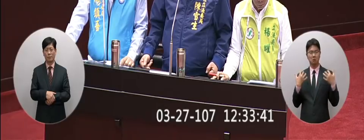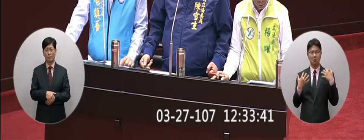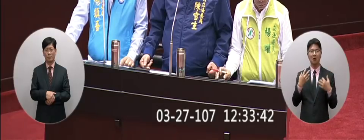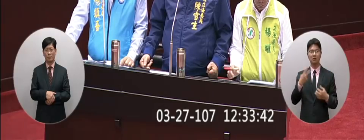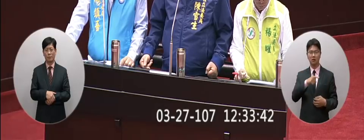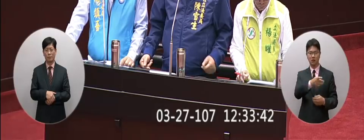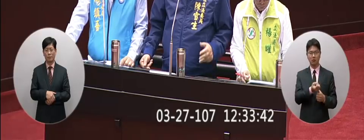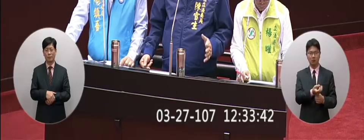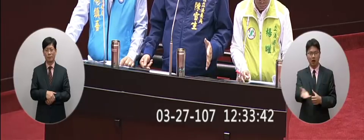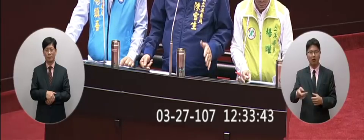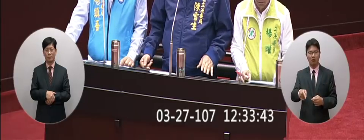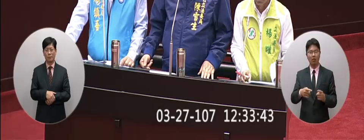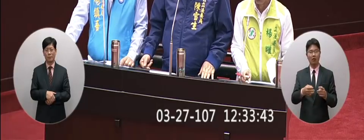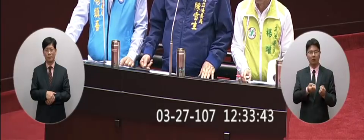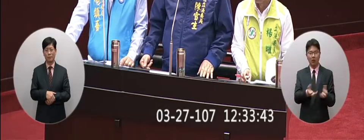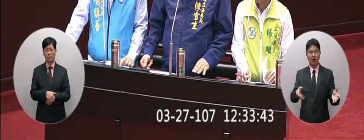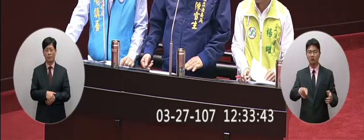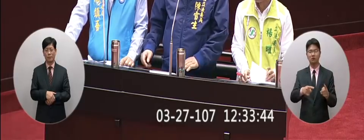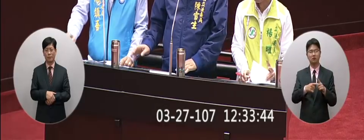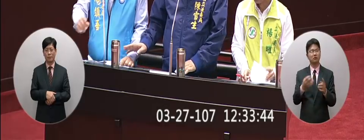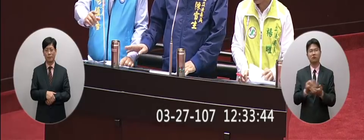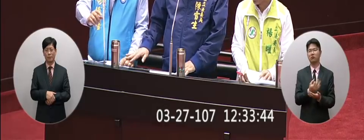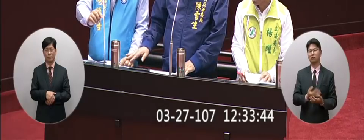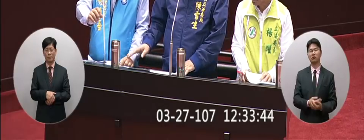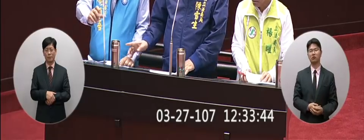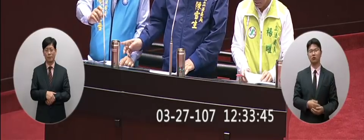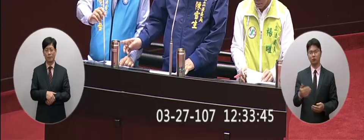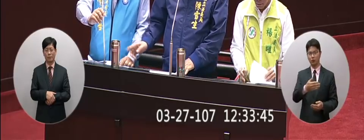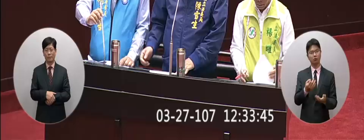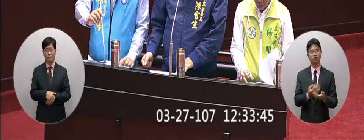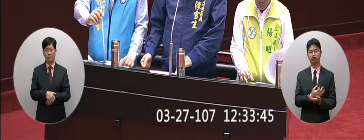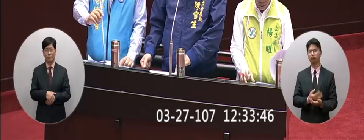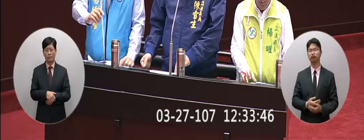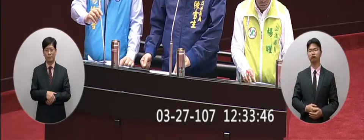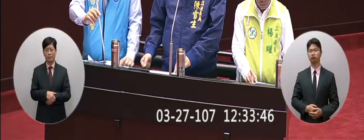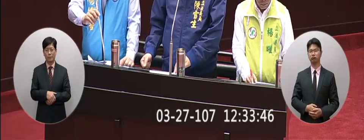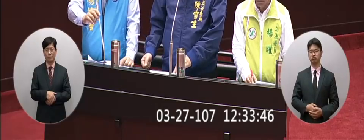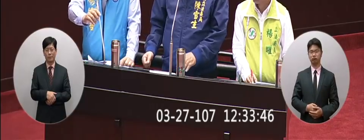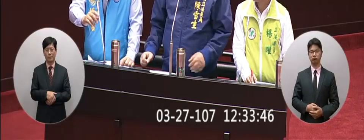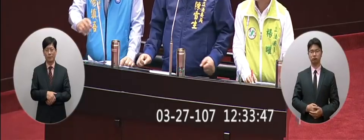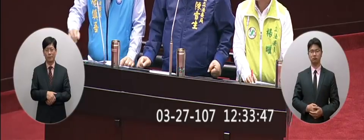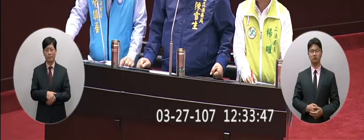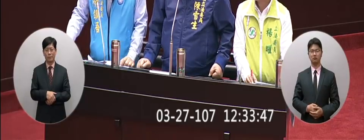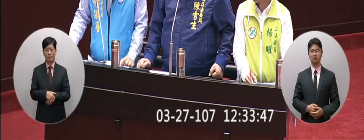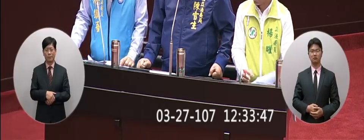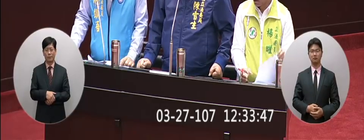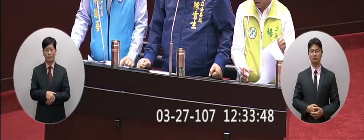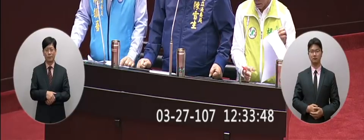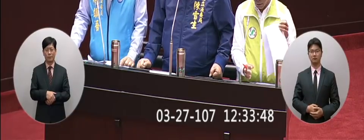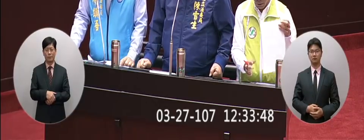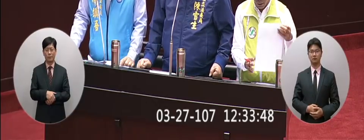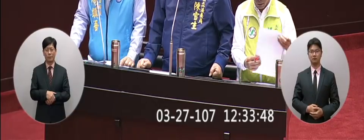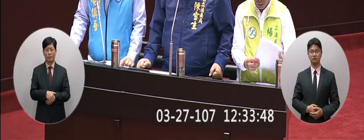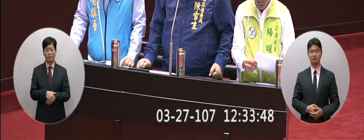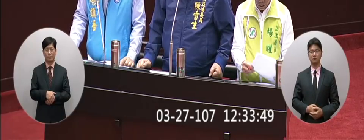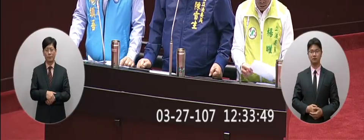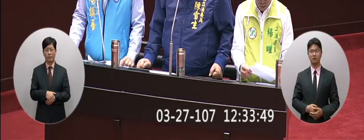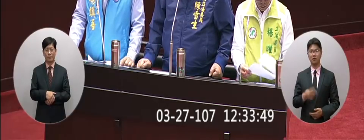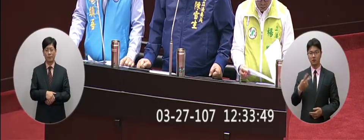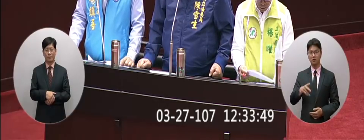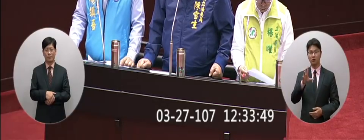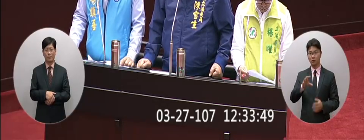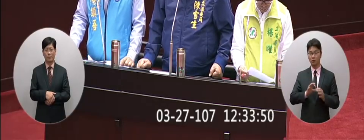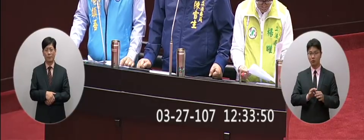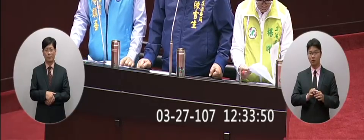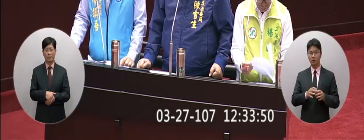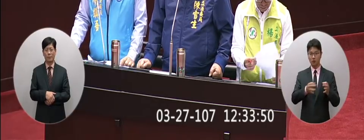多，我想起码这一点后面注意一下，好不好？ 好。 那么接续那个 接下来呢， 有关产业的 这有关产业